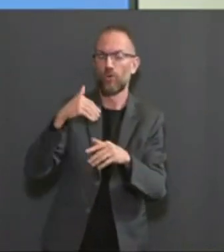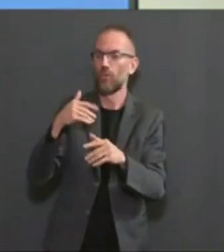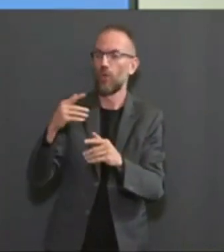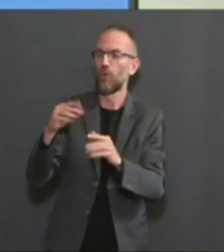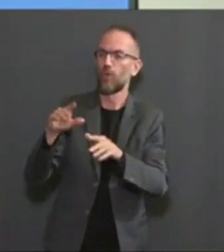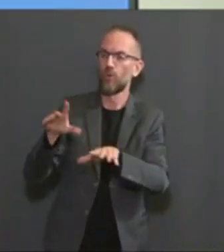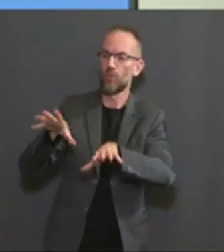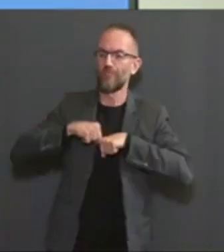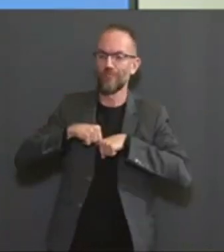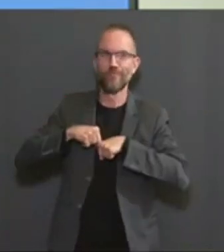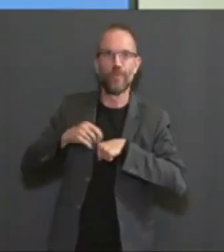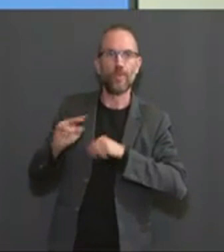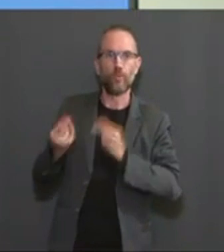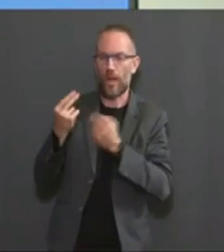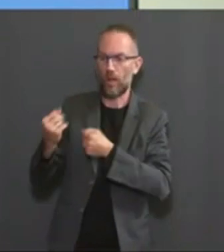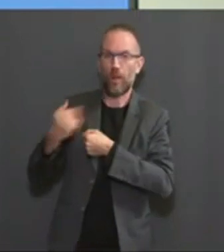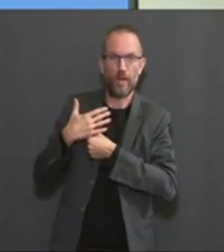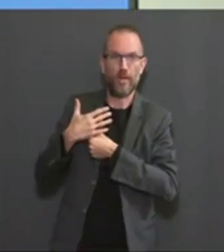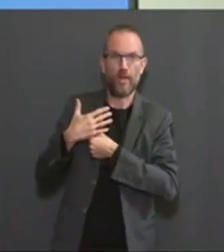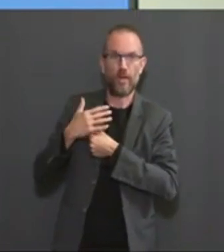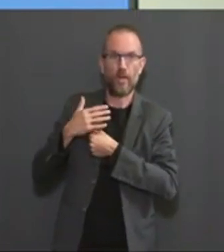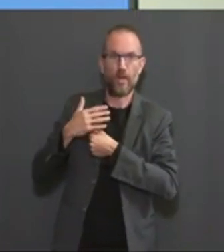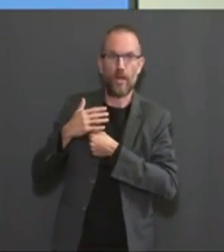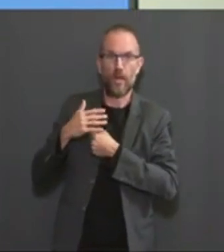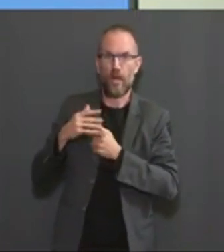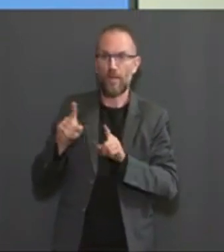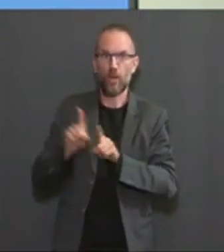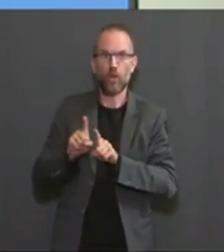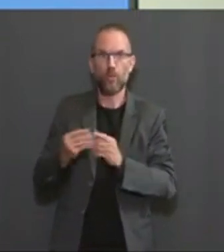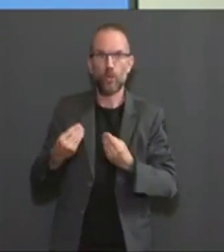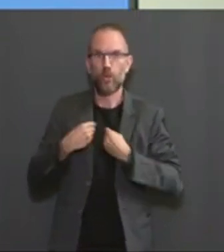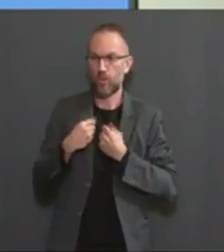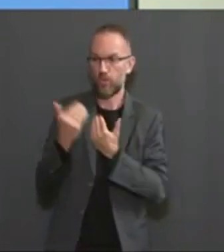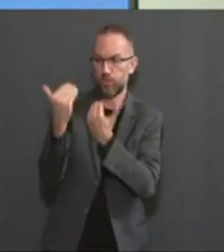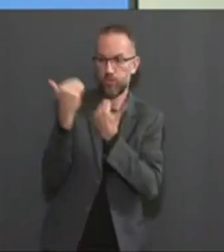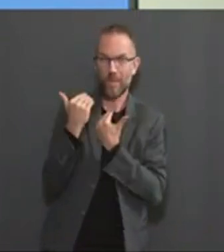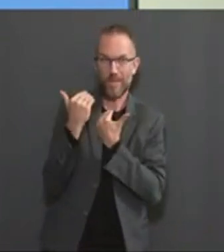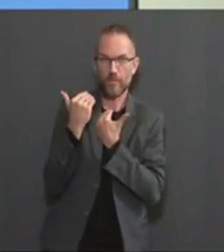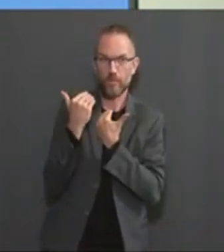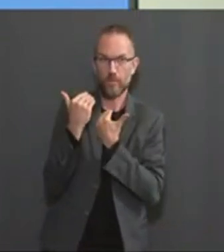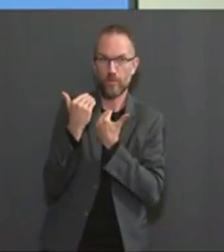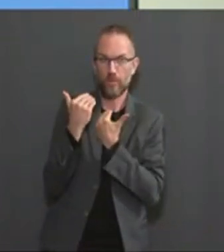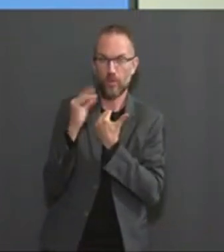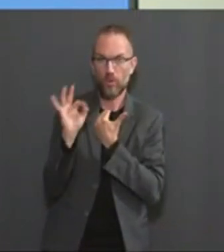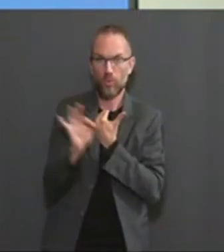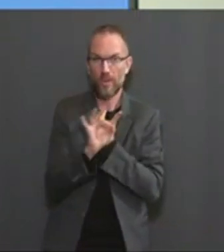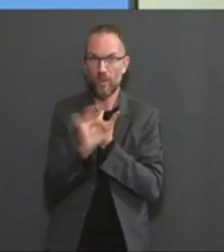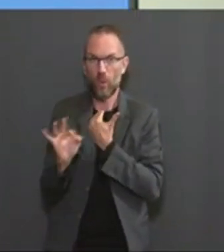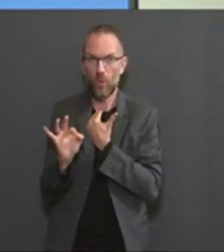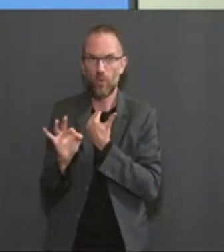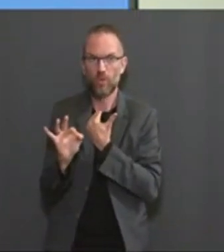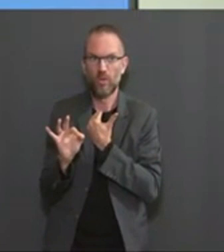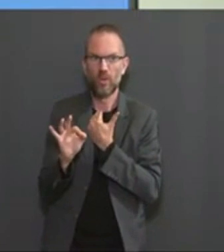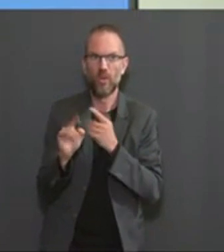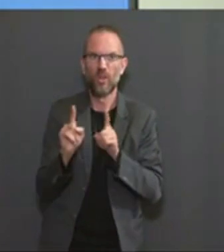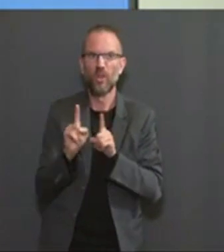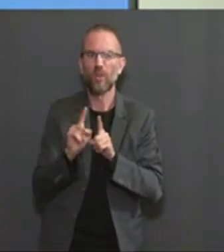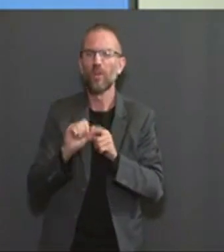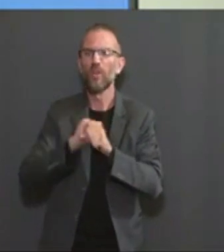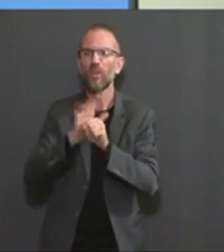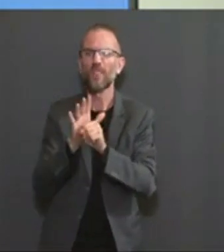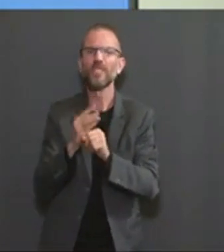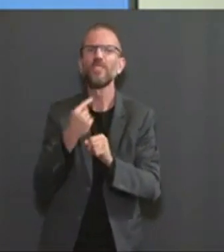sur la possibilité d'être porteur transitoire du virus, par exemple dans la gorge, et de le transmettre à quelqu'un